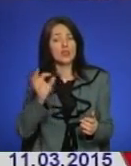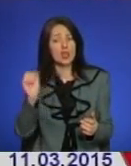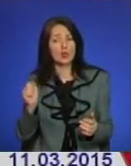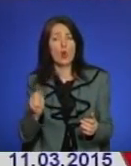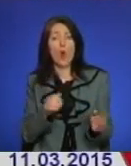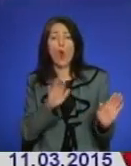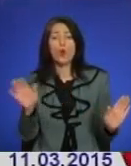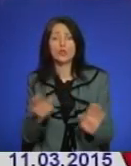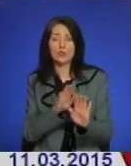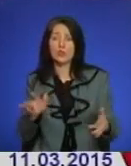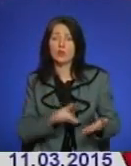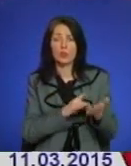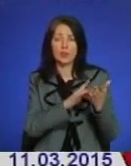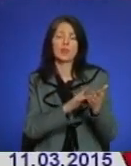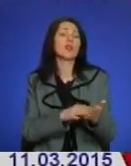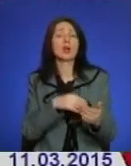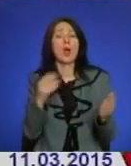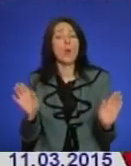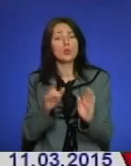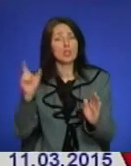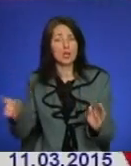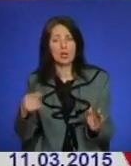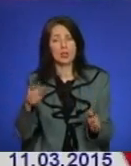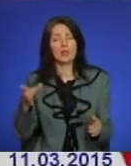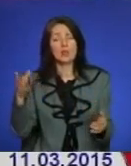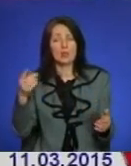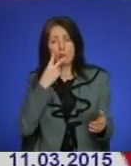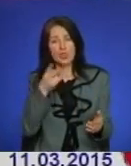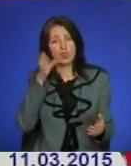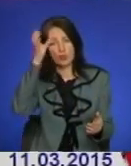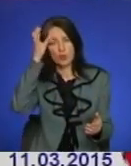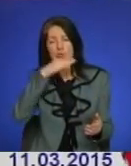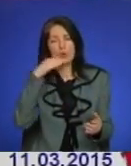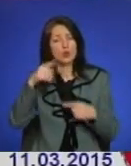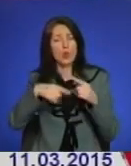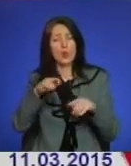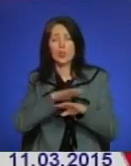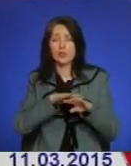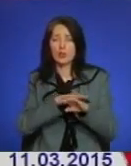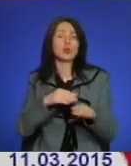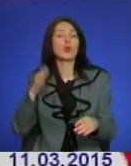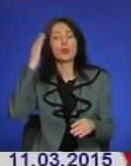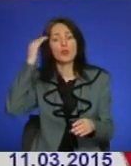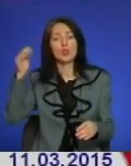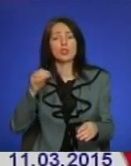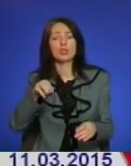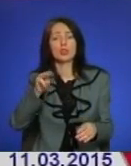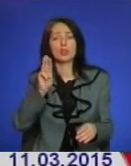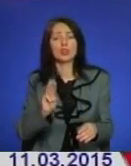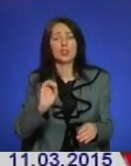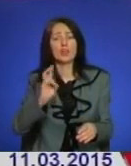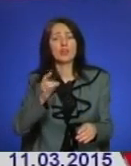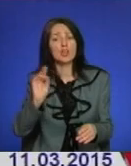музикантів він вбачав мудрість багатьох поколінь народу. Творчість Тараса Григоровича Шевченка завжди була